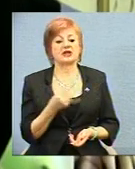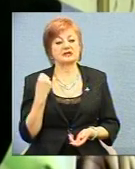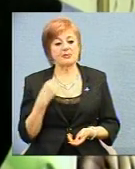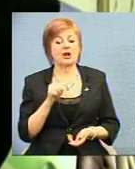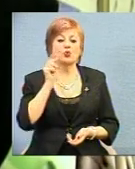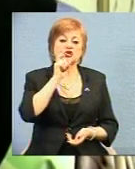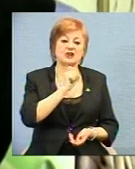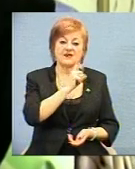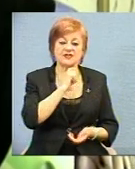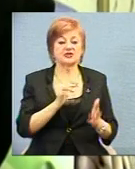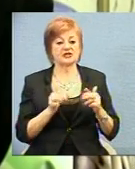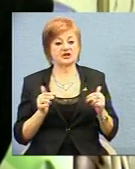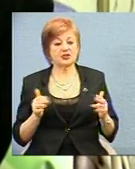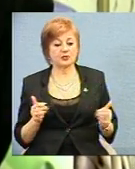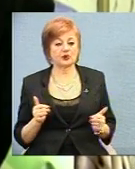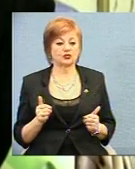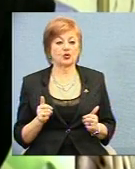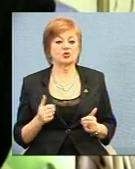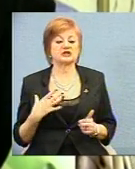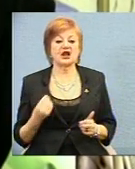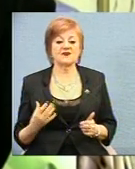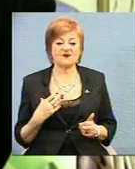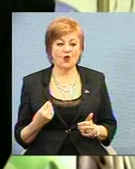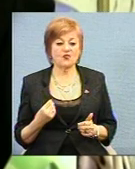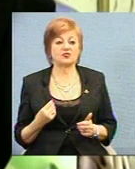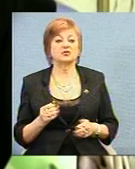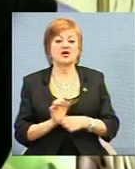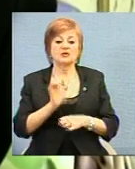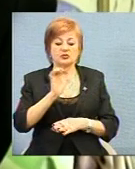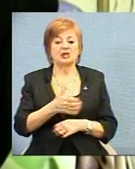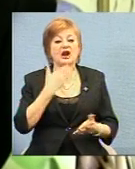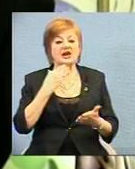Винница, Днепропетровск, со Львова прислали ребята свои